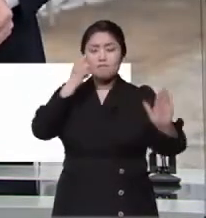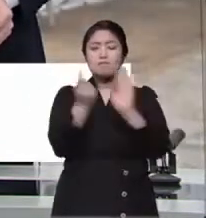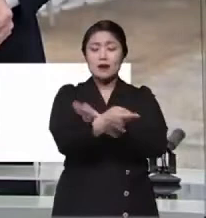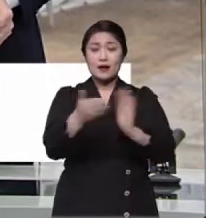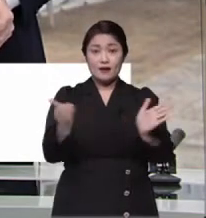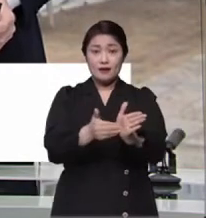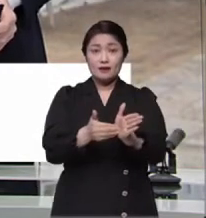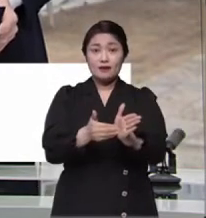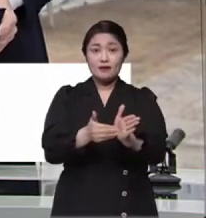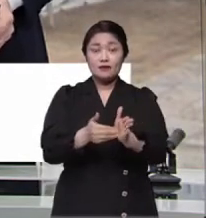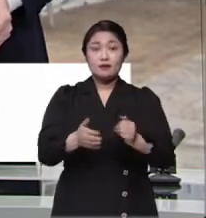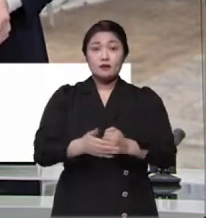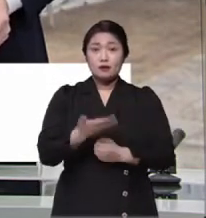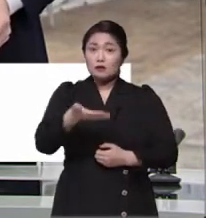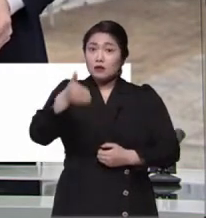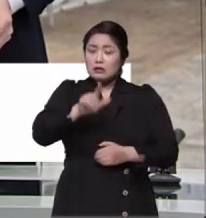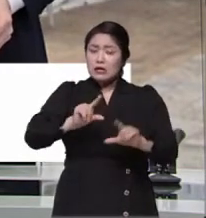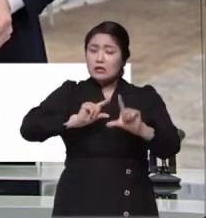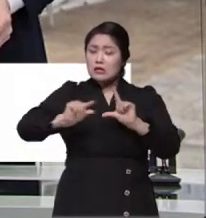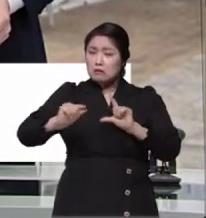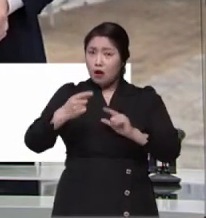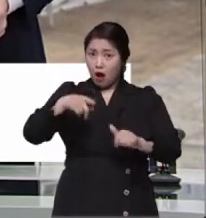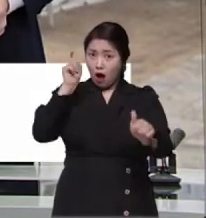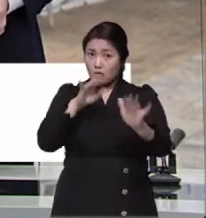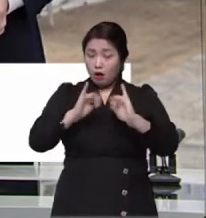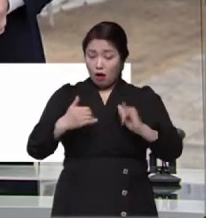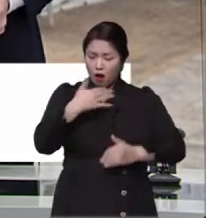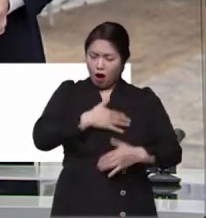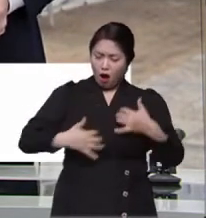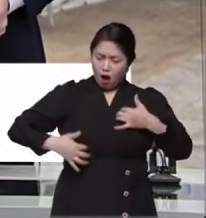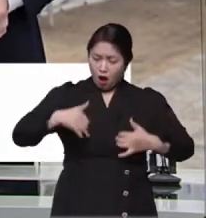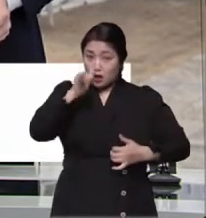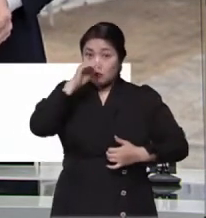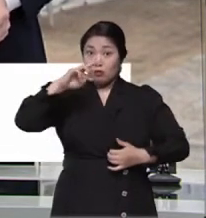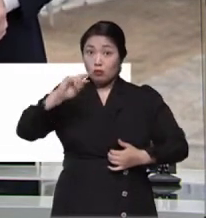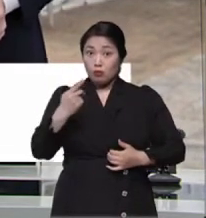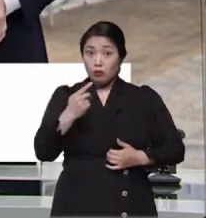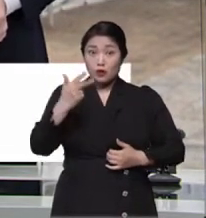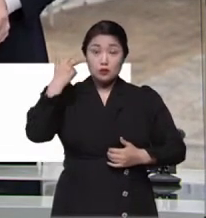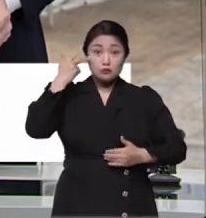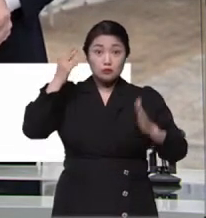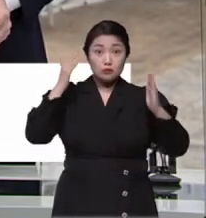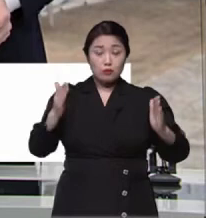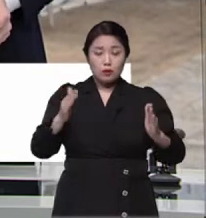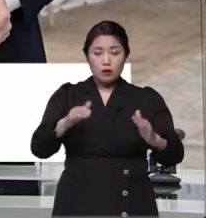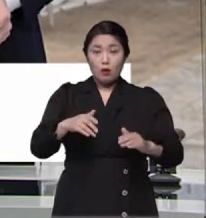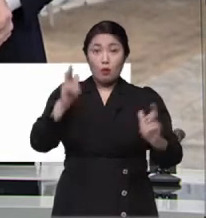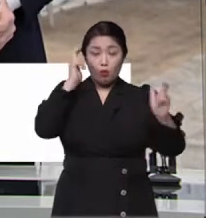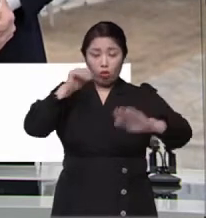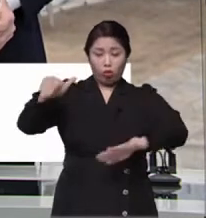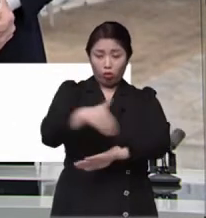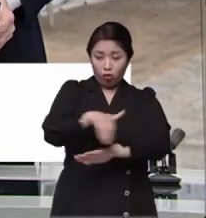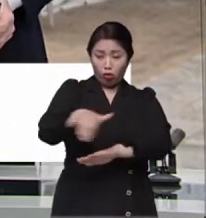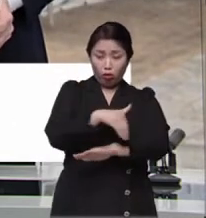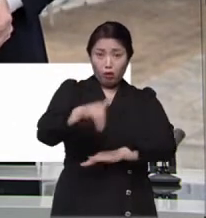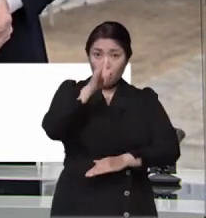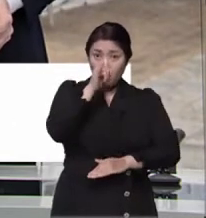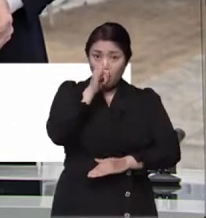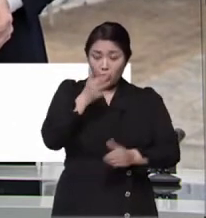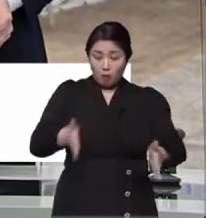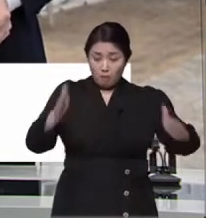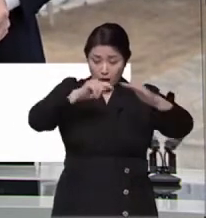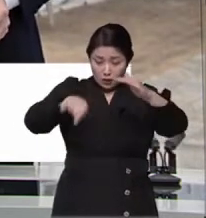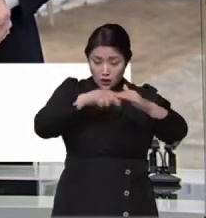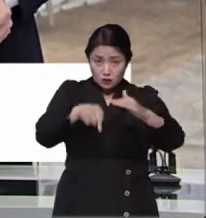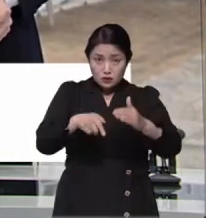내려졌습니다 그런데 일부 확진 자는 증상이 나타난 뒤에도 일주일 동안 정상 출근 했는가 하면 건물